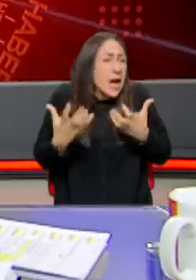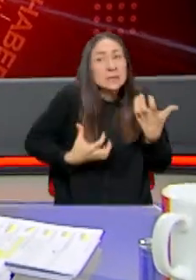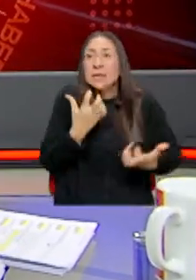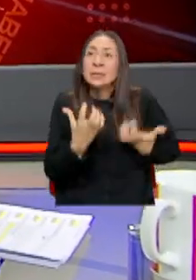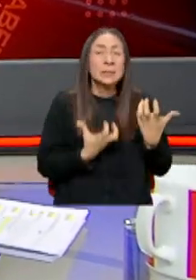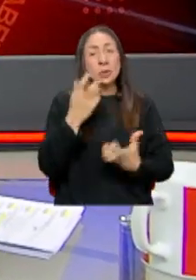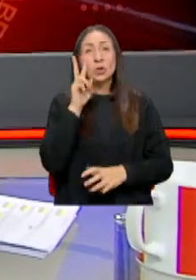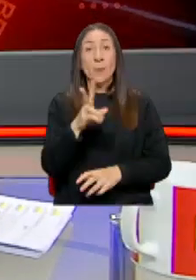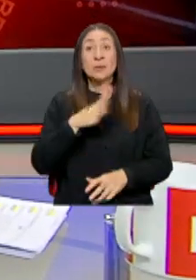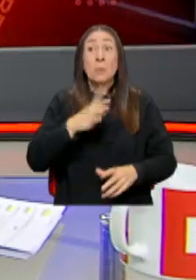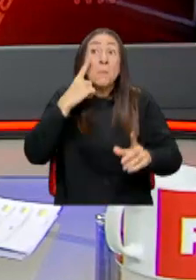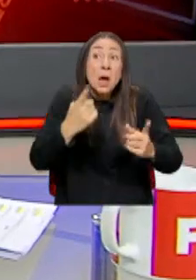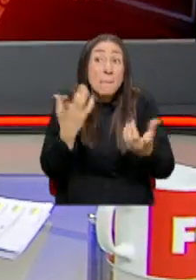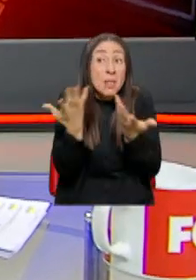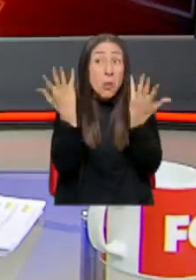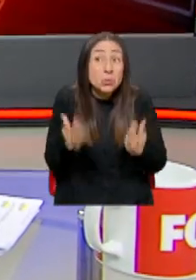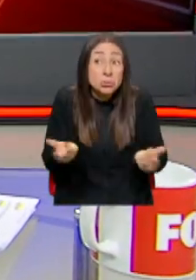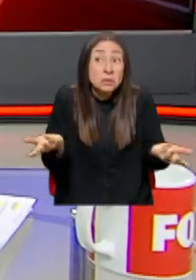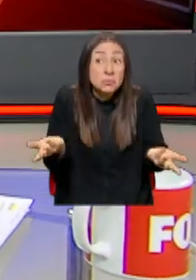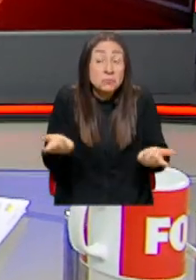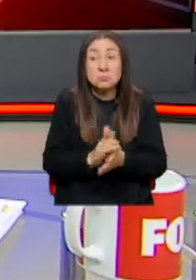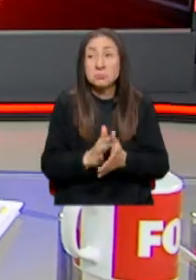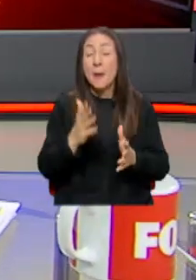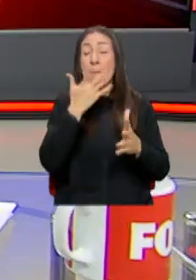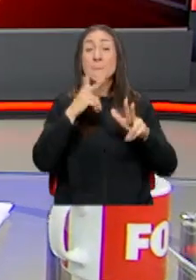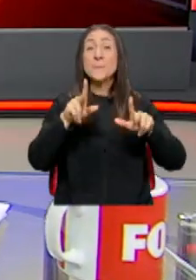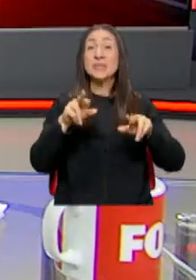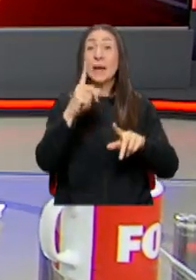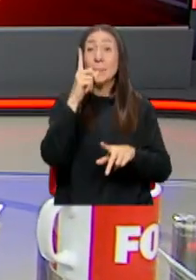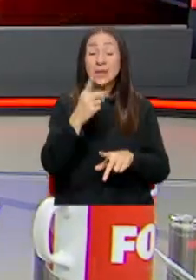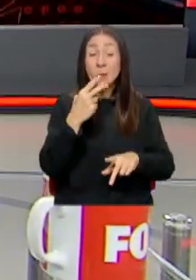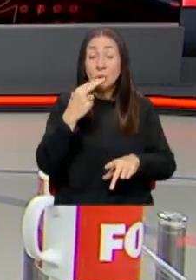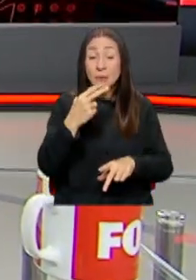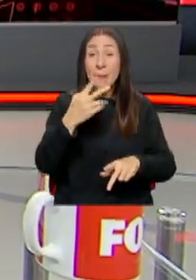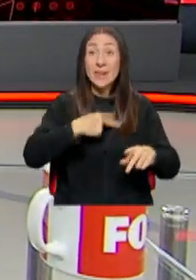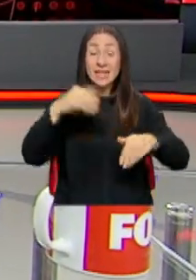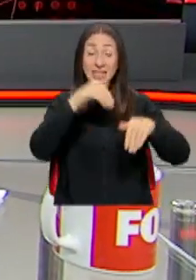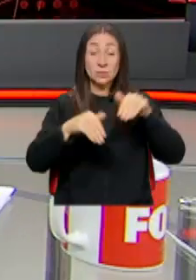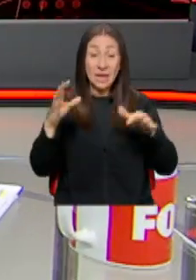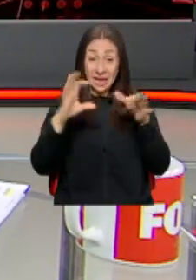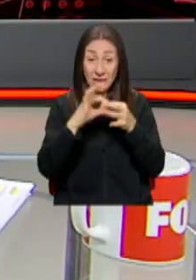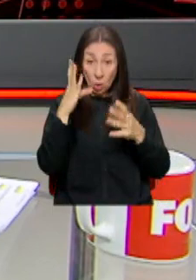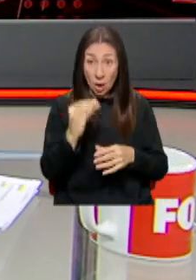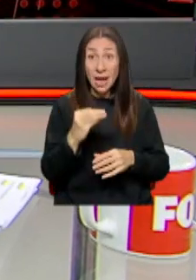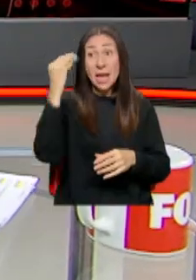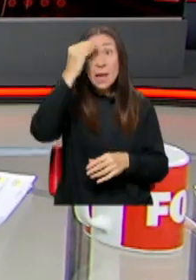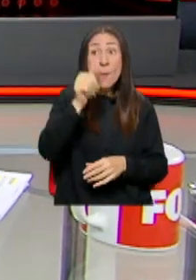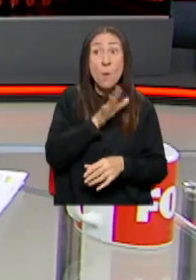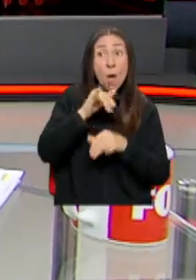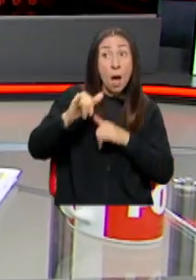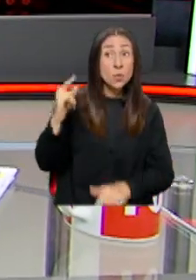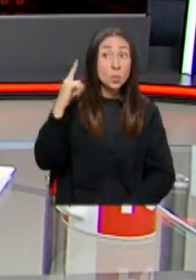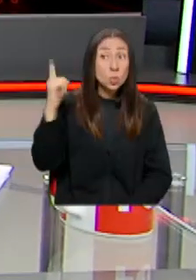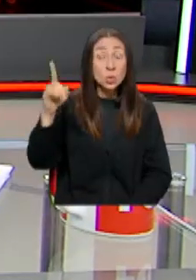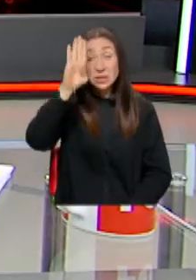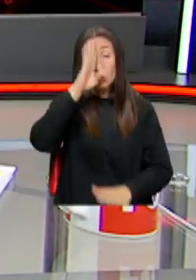Bakalım neler olacak? Benzer bir ifadeyi bugün yerel seçimlerle ilgili olarak Ekrem İmamoğlu'ndan da